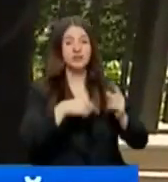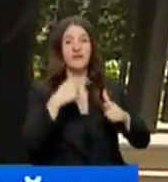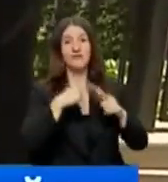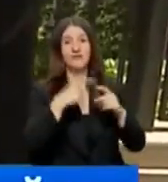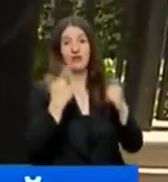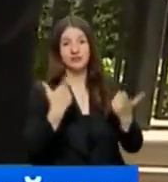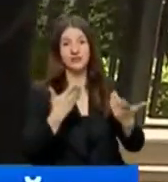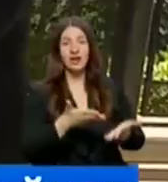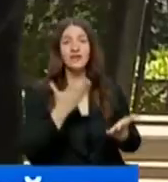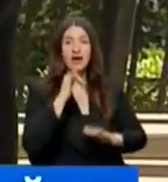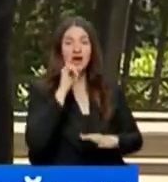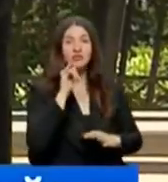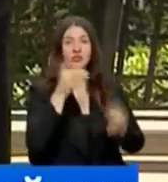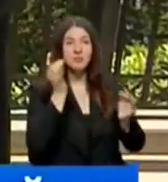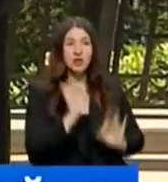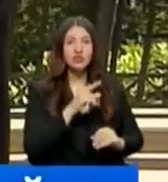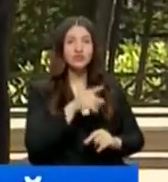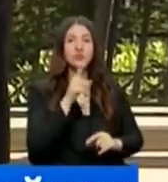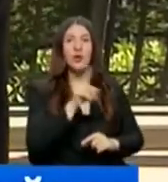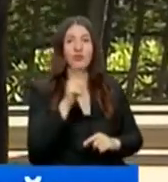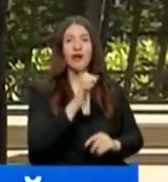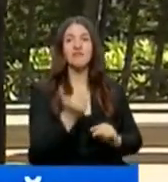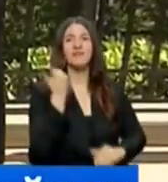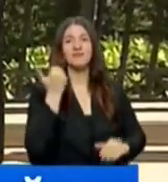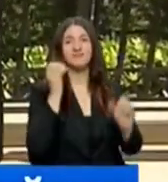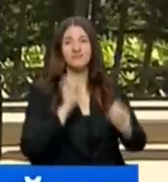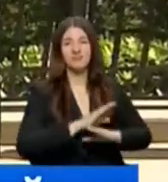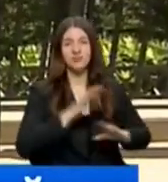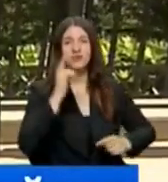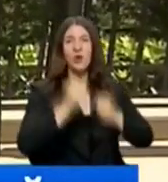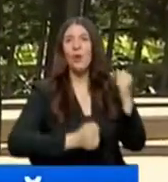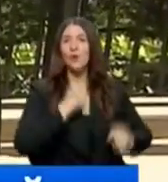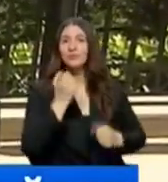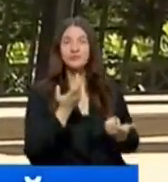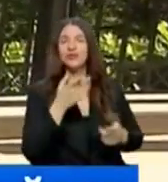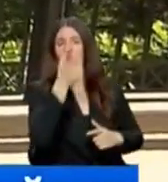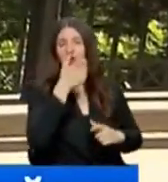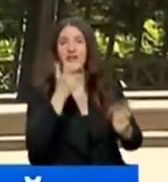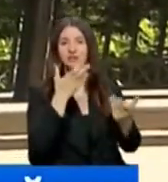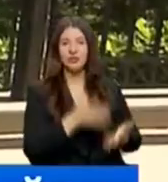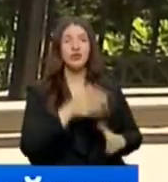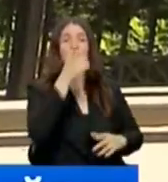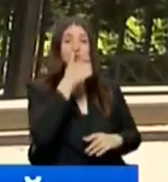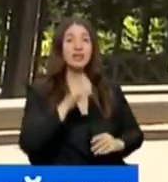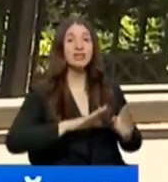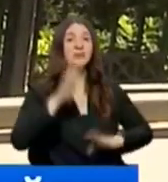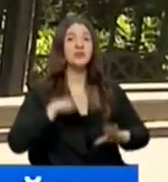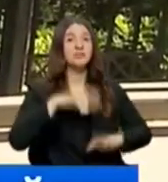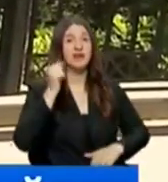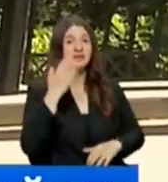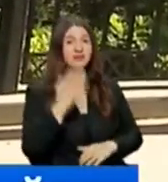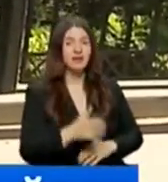Fox'ta ve Ağustos'ta başladığımız 10 ayı geride bıraktığımız maratonumuzda Türkiye'nin kanalında, Türkiye'nin Demokrasi